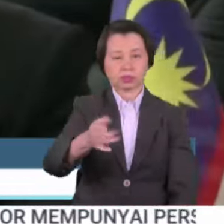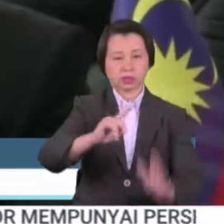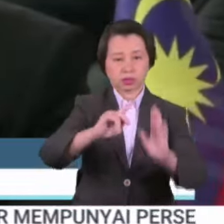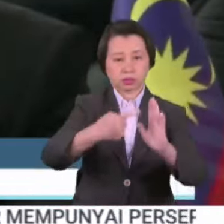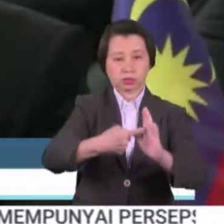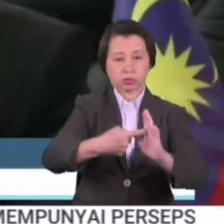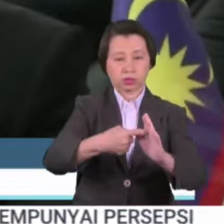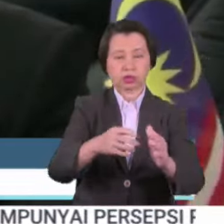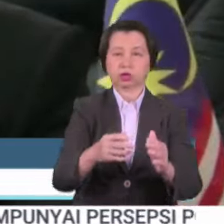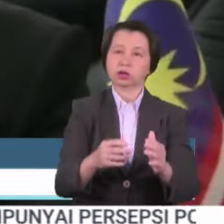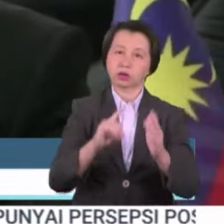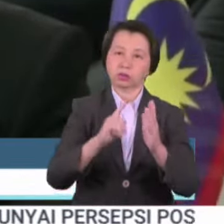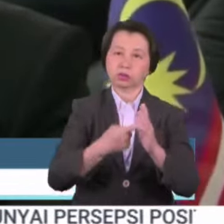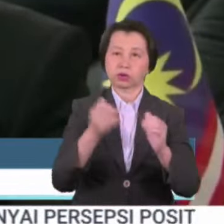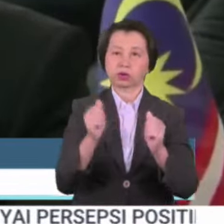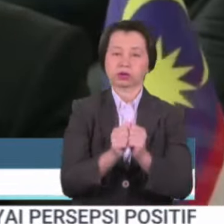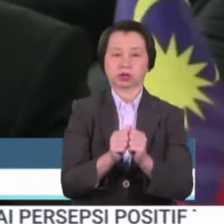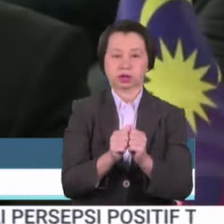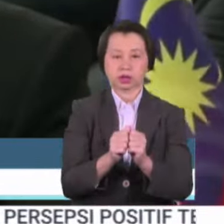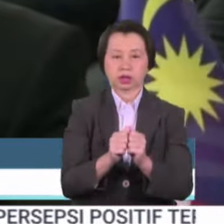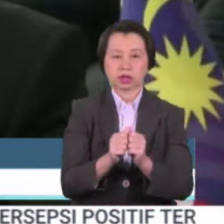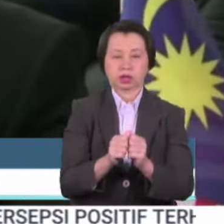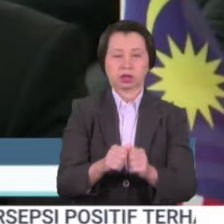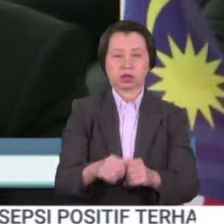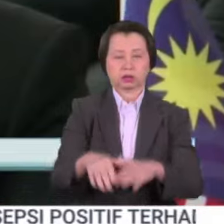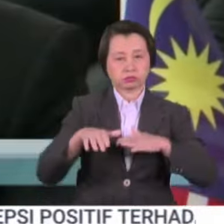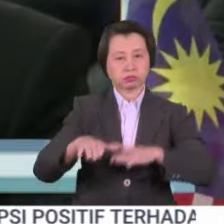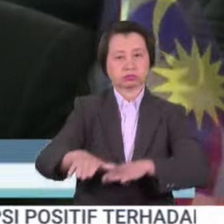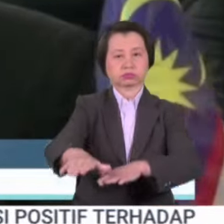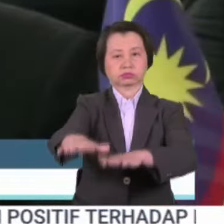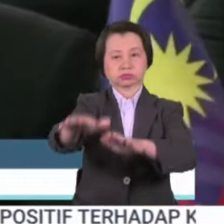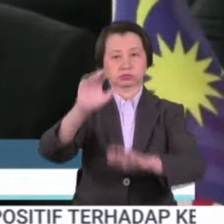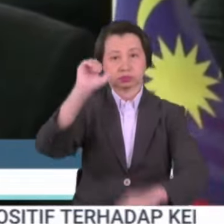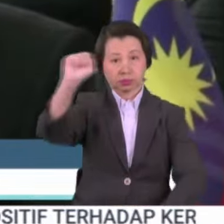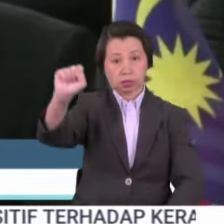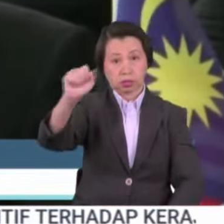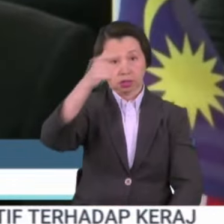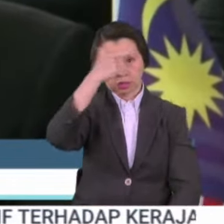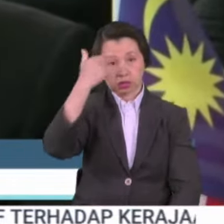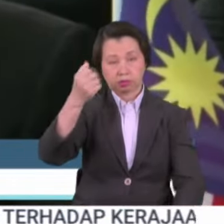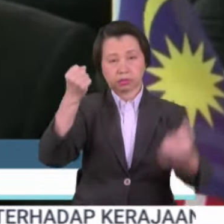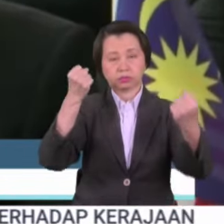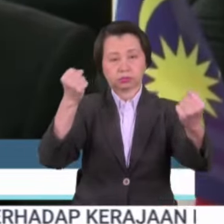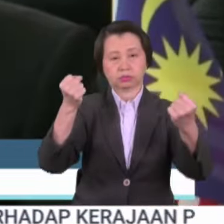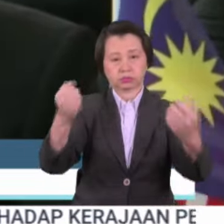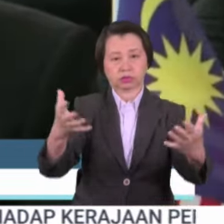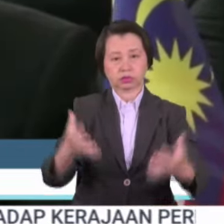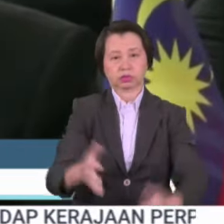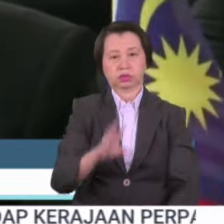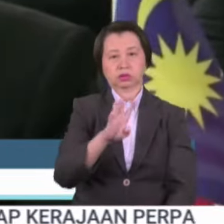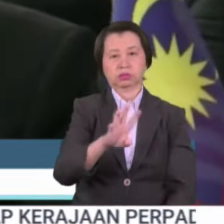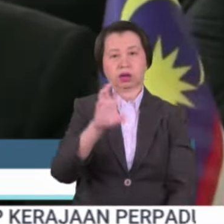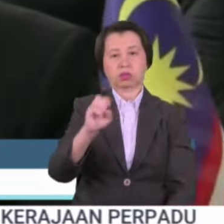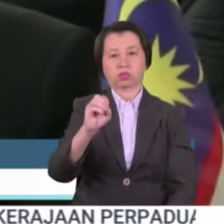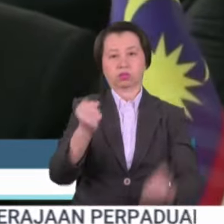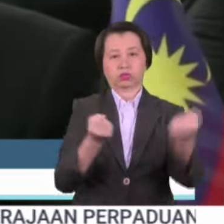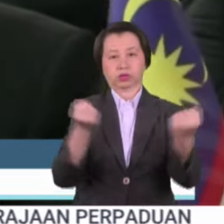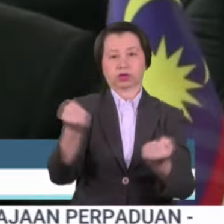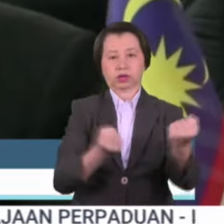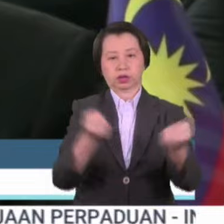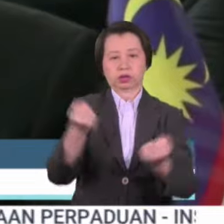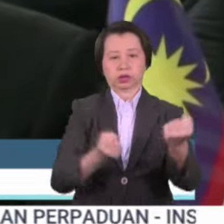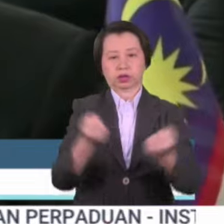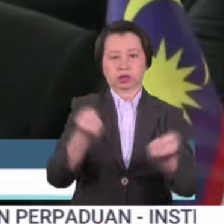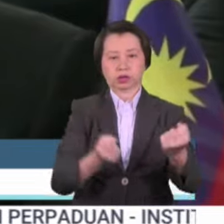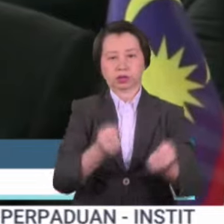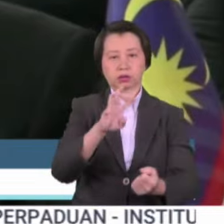mula dengan apa nama ni kembara merdeka jalur gemilang dan sebanyak 40 kenderaan dan